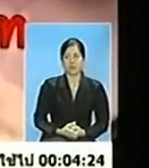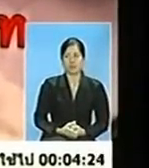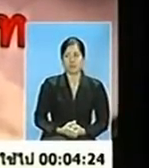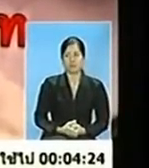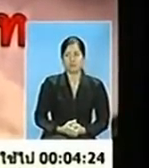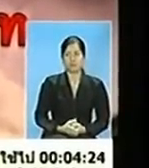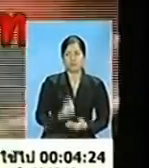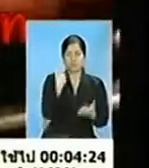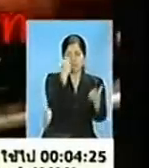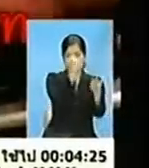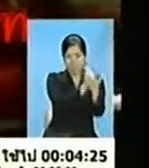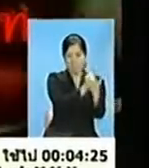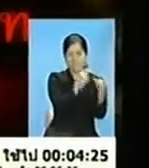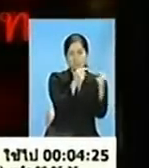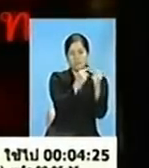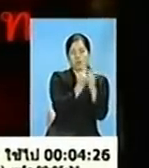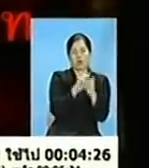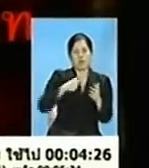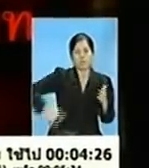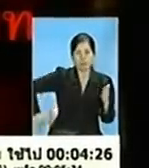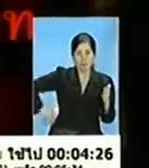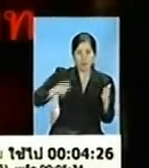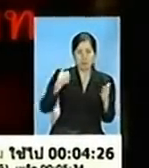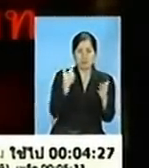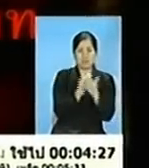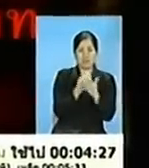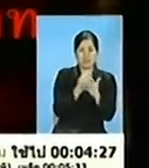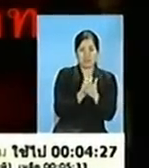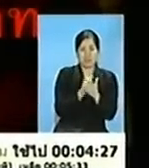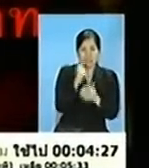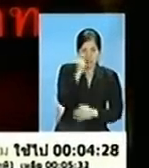รมาแล้วรับพาสปอร์ตจ่าย600